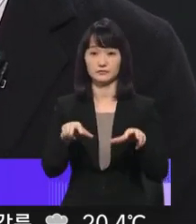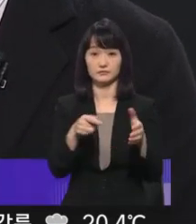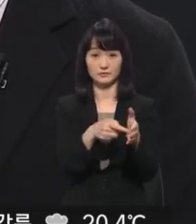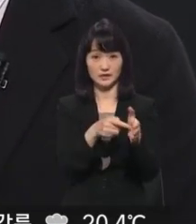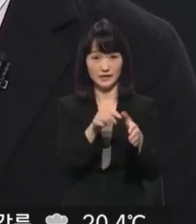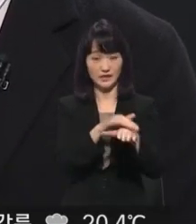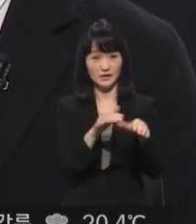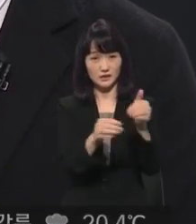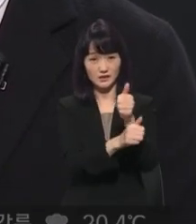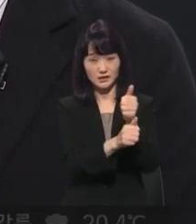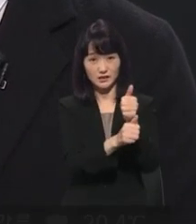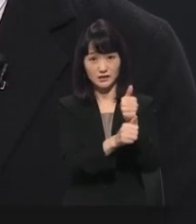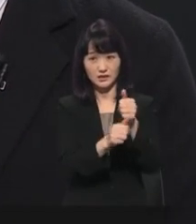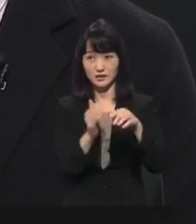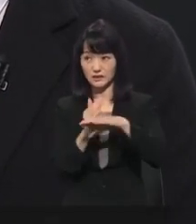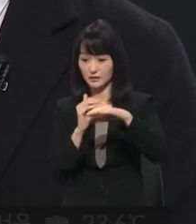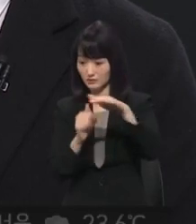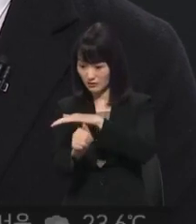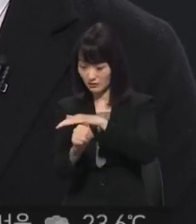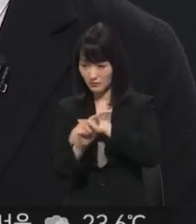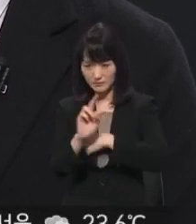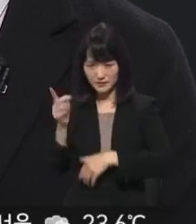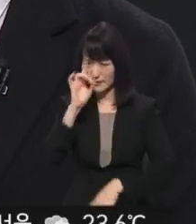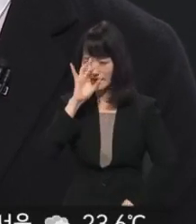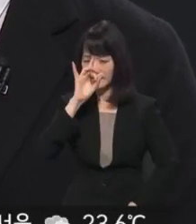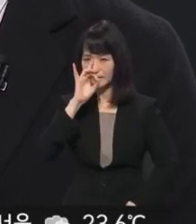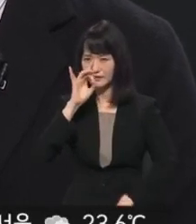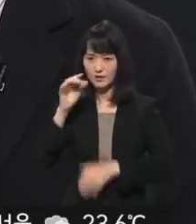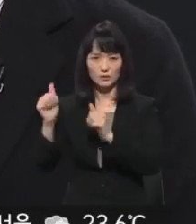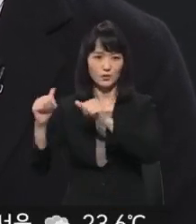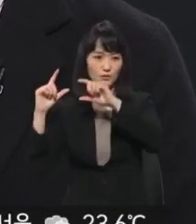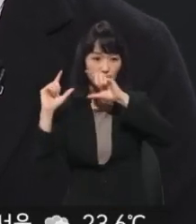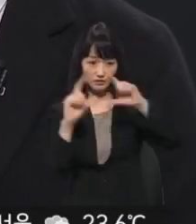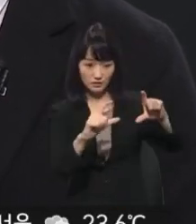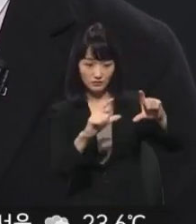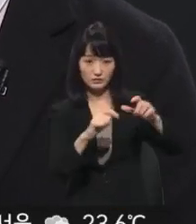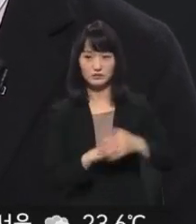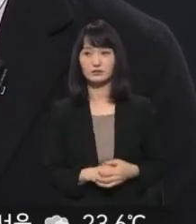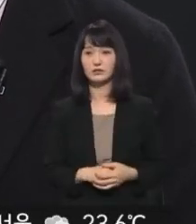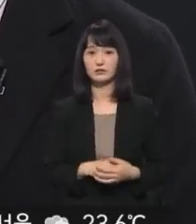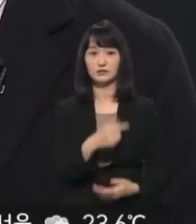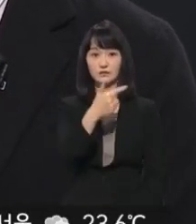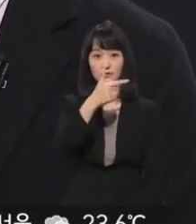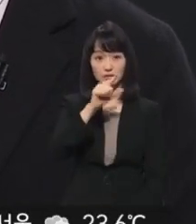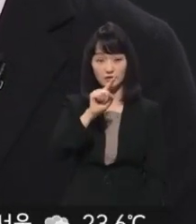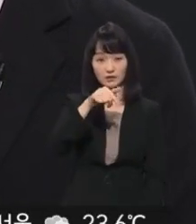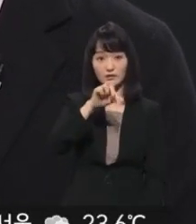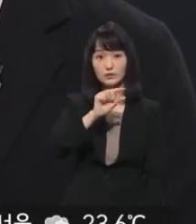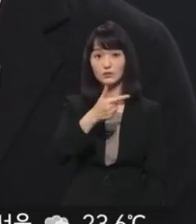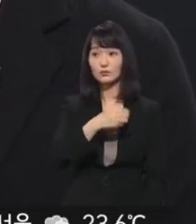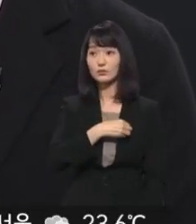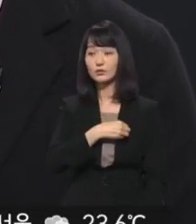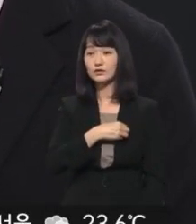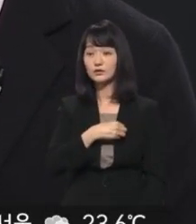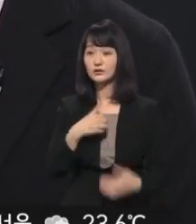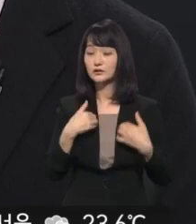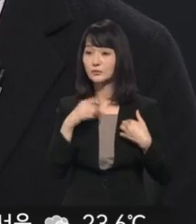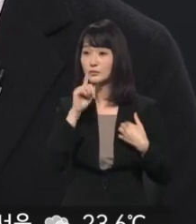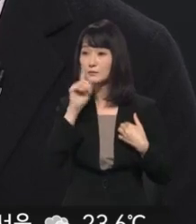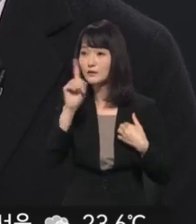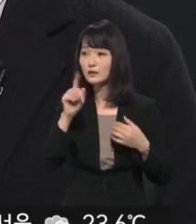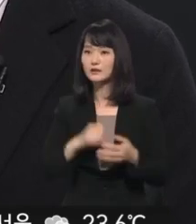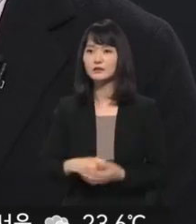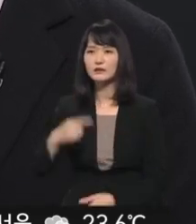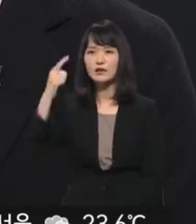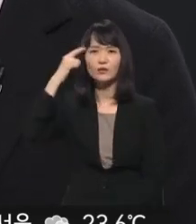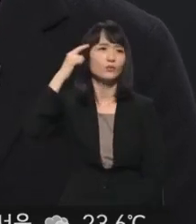비데 회의로 당대표 바꾸는거 안된다고 법원이 판결한 데 최강 낙이 오는 또 재밌는 말씀하시는데 왜 자꾸 황모 판사가 쥐 분들이 라고